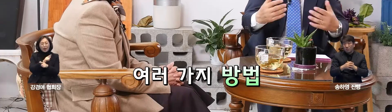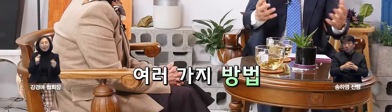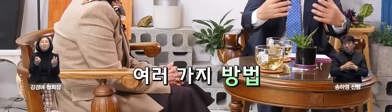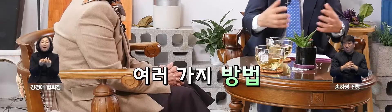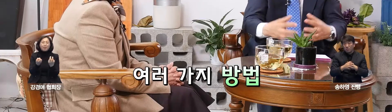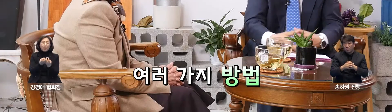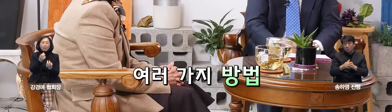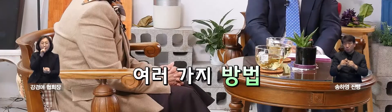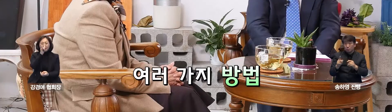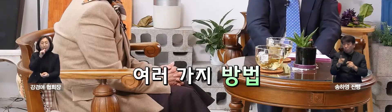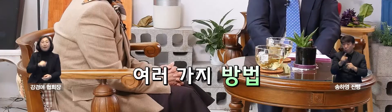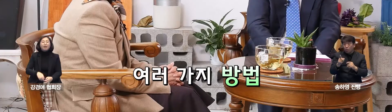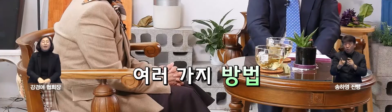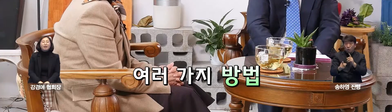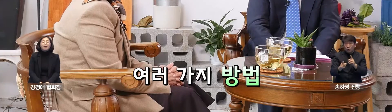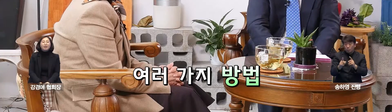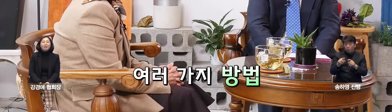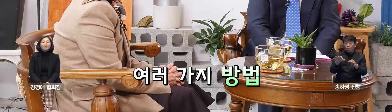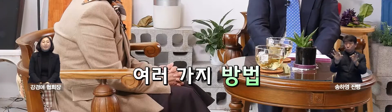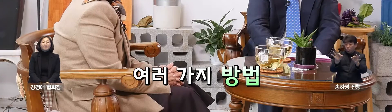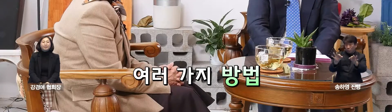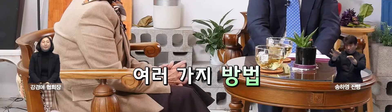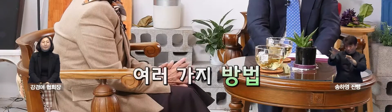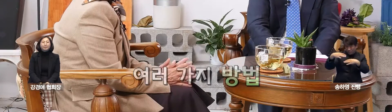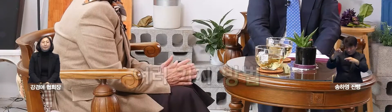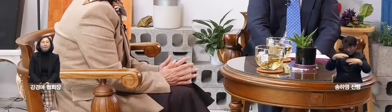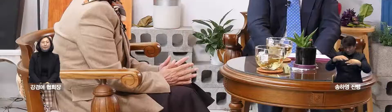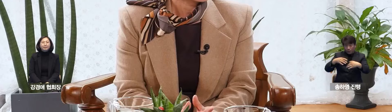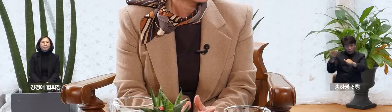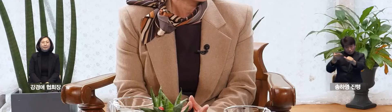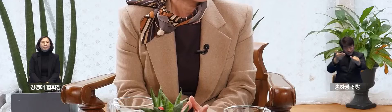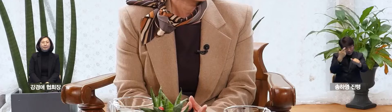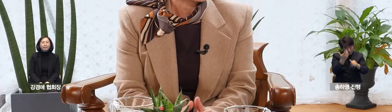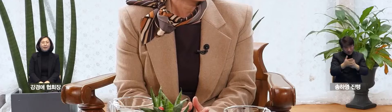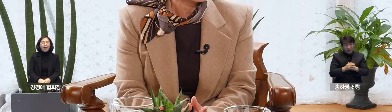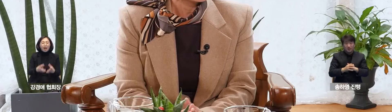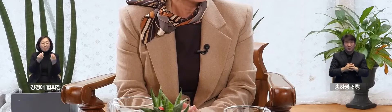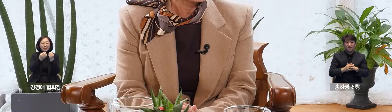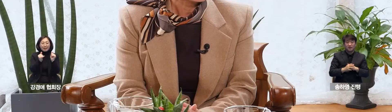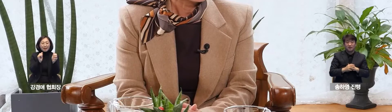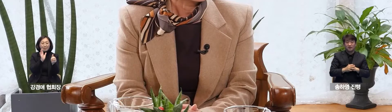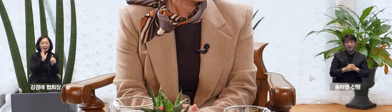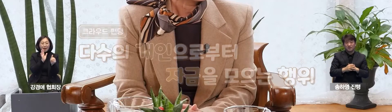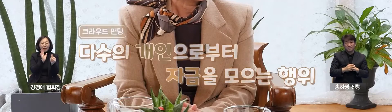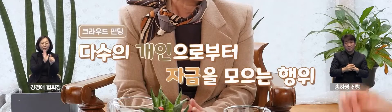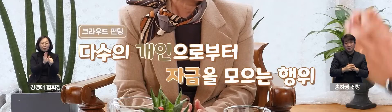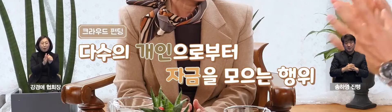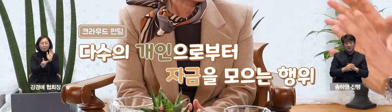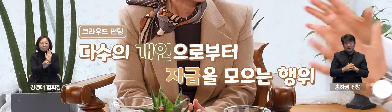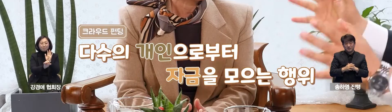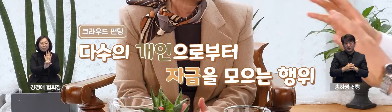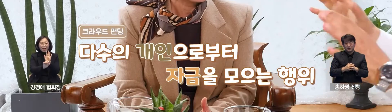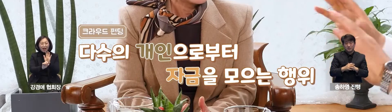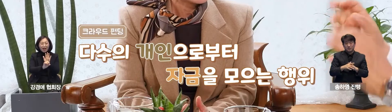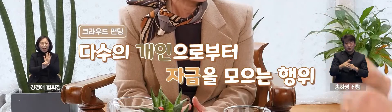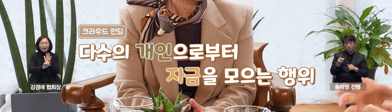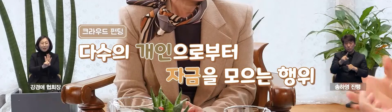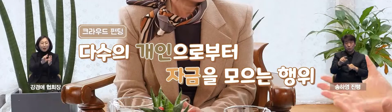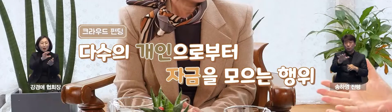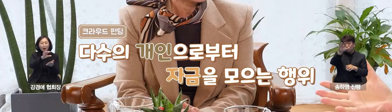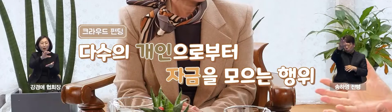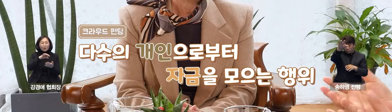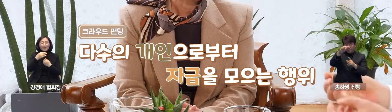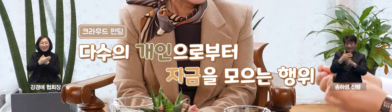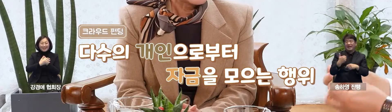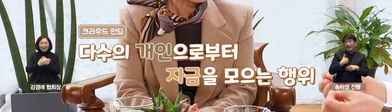있는 것 같아요. 공모하는 거예요? 자금을? 크라우드 자체가 그런 형태고 예, 거기다 올려놓고? 네, 올려놓고 나